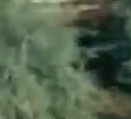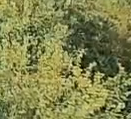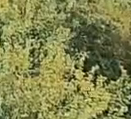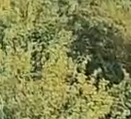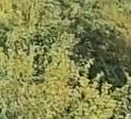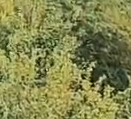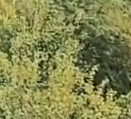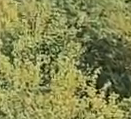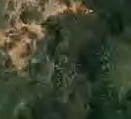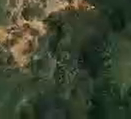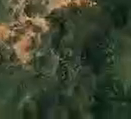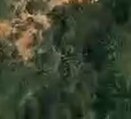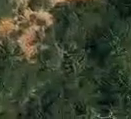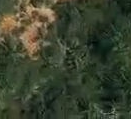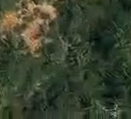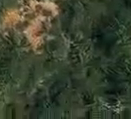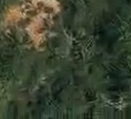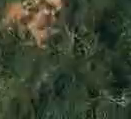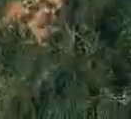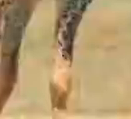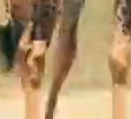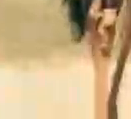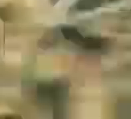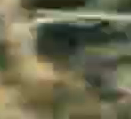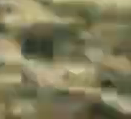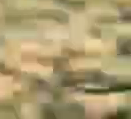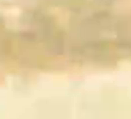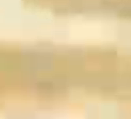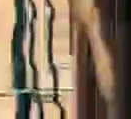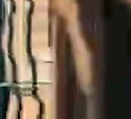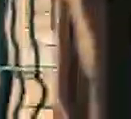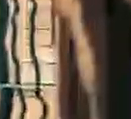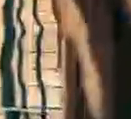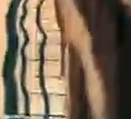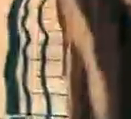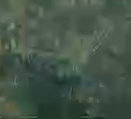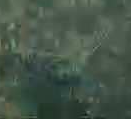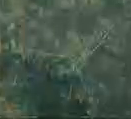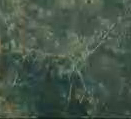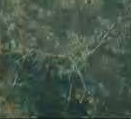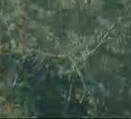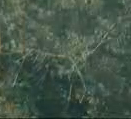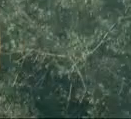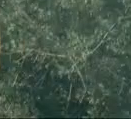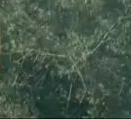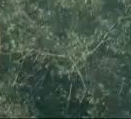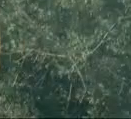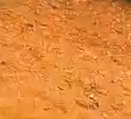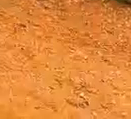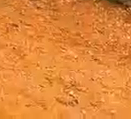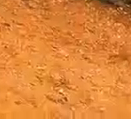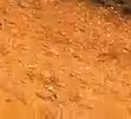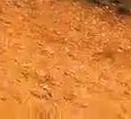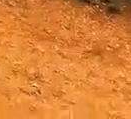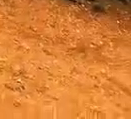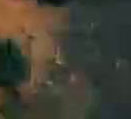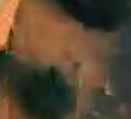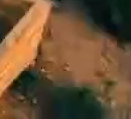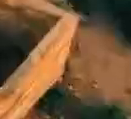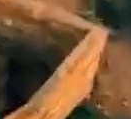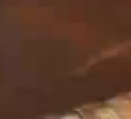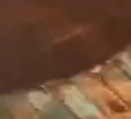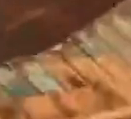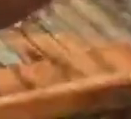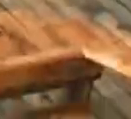zaidi. Tunapakana na Ruaha na kijiji cha Idodi, yani ni mwendo wa dakika 30 tu hadi kufika geti la kuingia Ruaha National Park. Mabata Makali Lodge